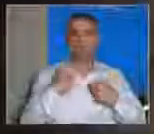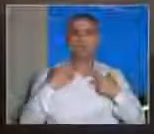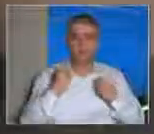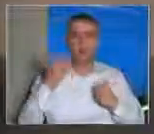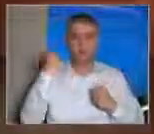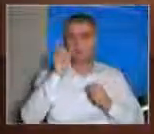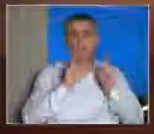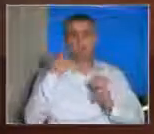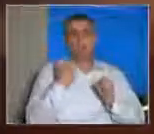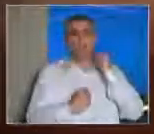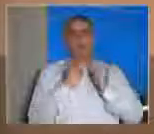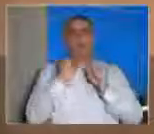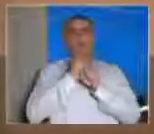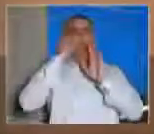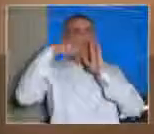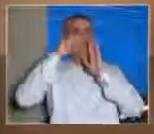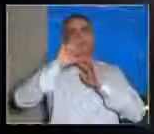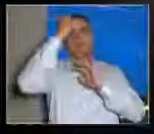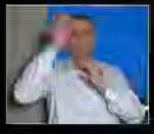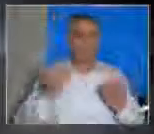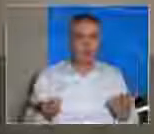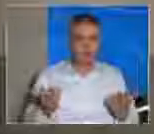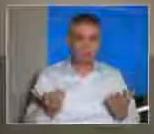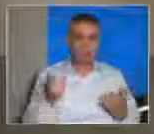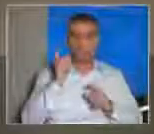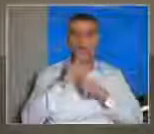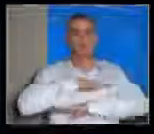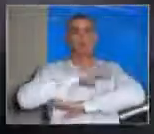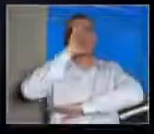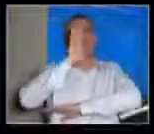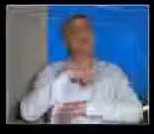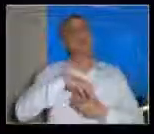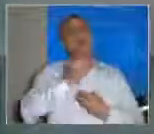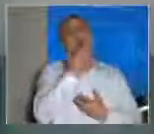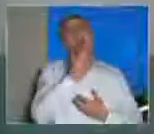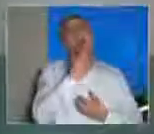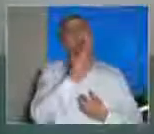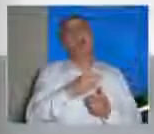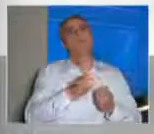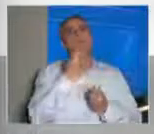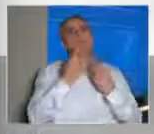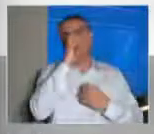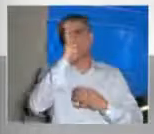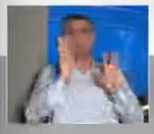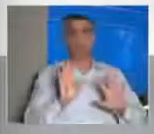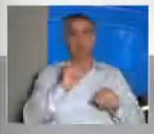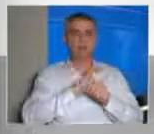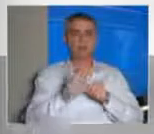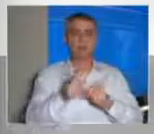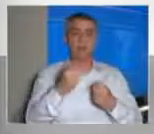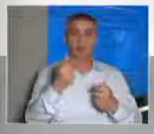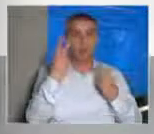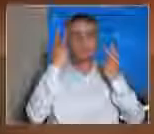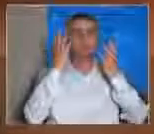בטוח שהיה גם לאנשים היה קשה שעשו סרט ראשון על השואה, ואנשים יושבים בקולנוע ואוכלים פופקורן ורואים סרט על השואה. אבל החשיבות של זה היא